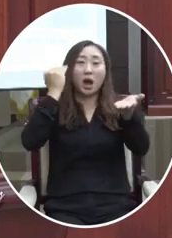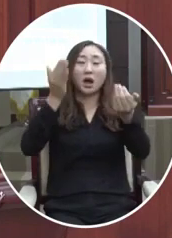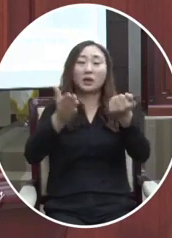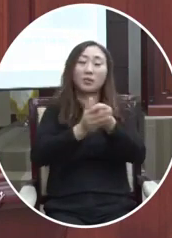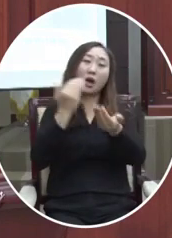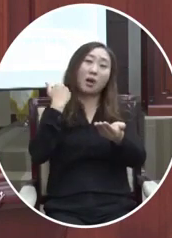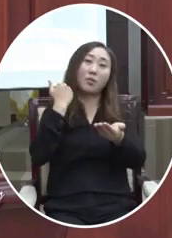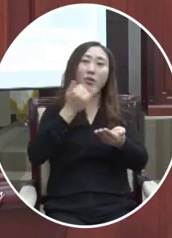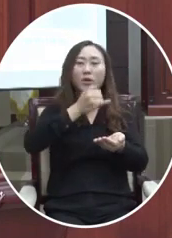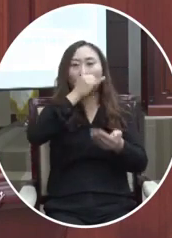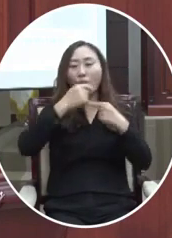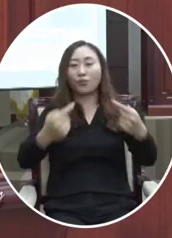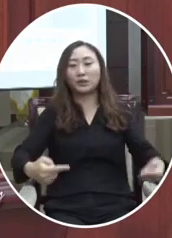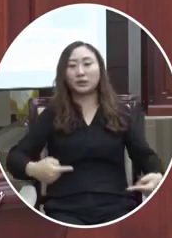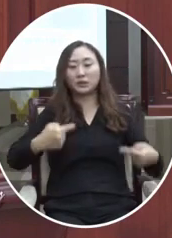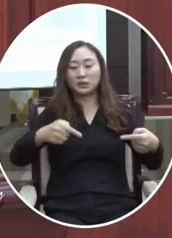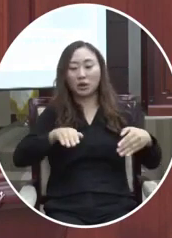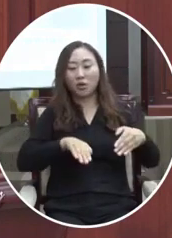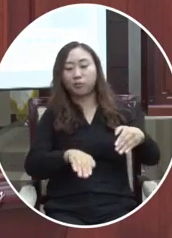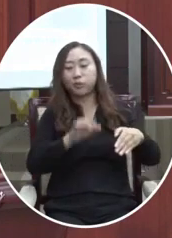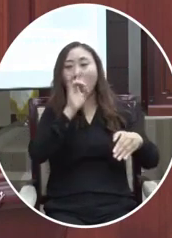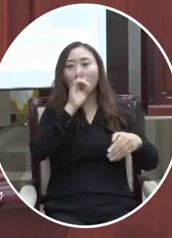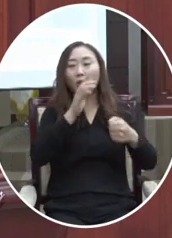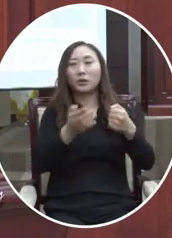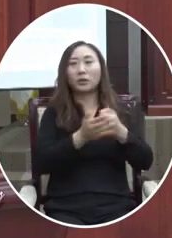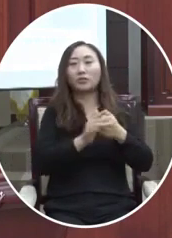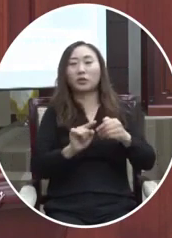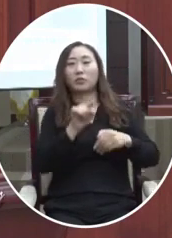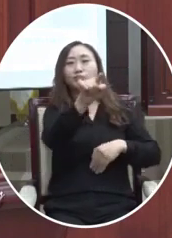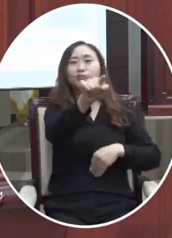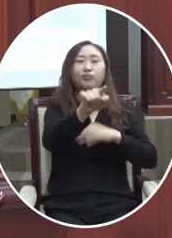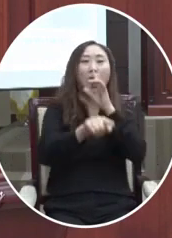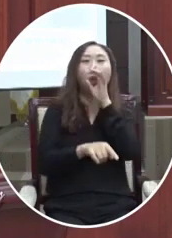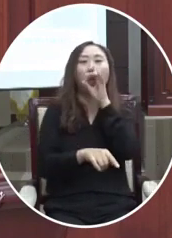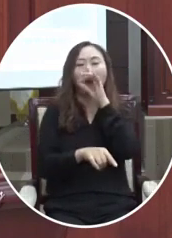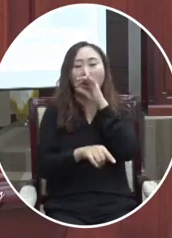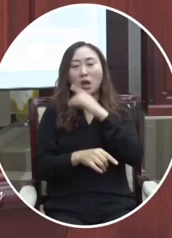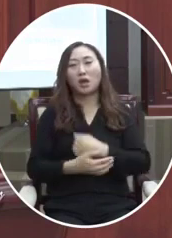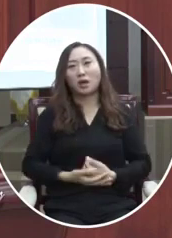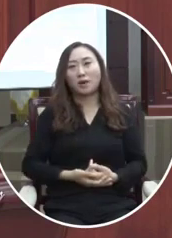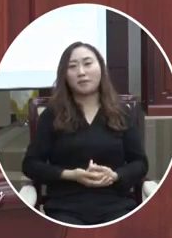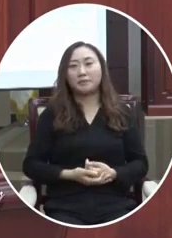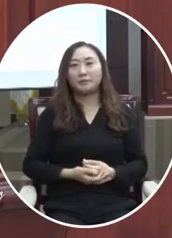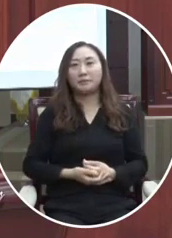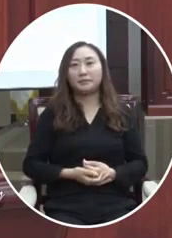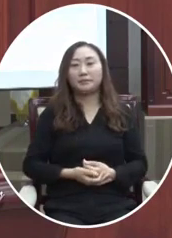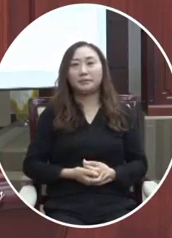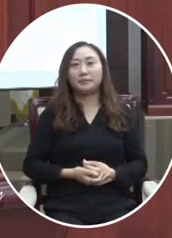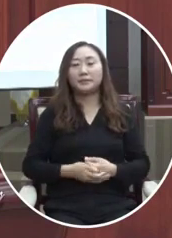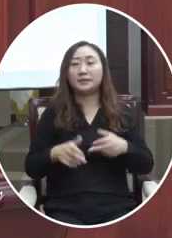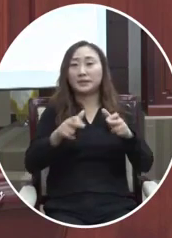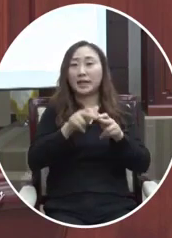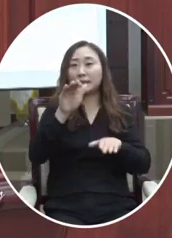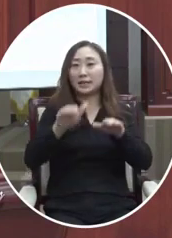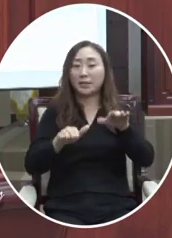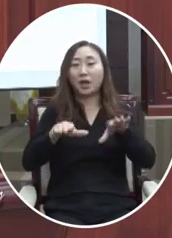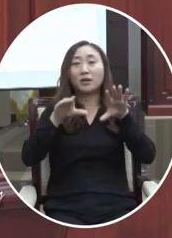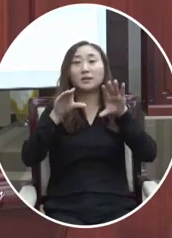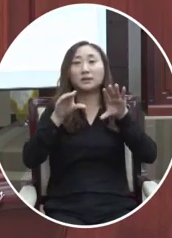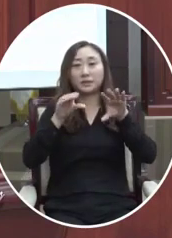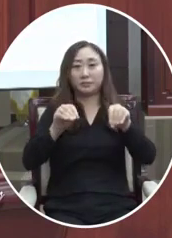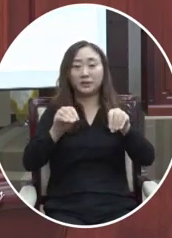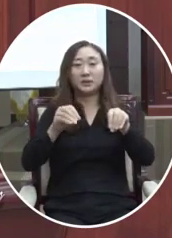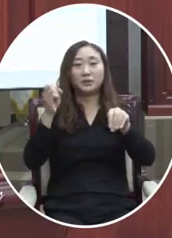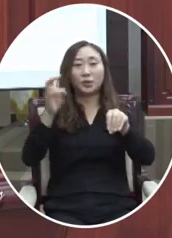사용이 어렵고 휠체어 발판이 들어갈 수 있는 공간이 없어 아예 접근조차 불편하기도 합니다. 장애인 차별 금지